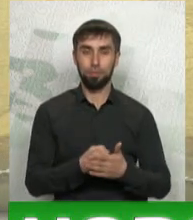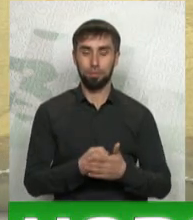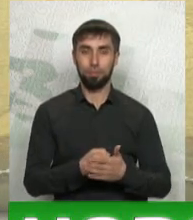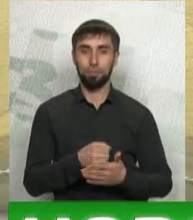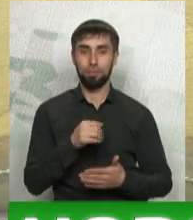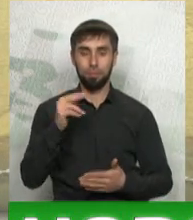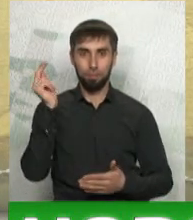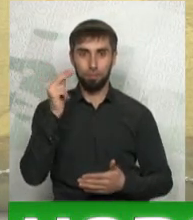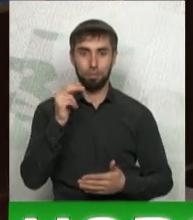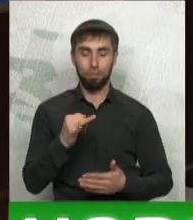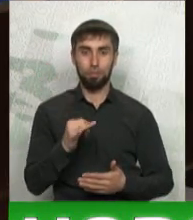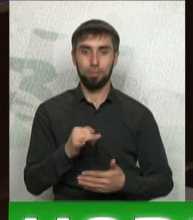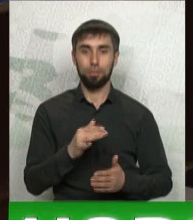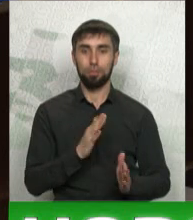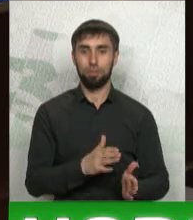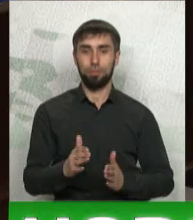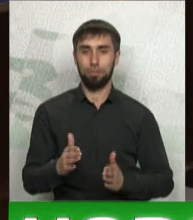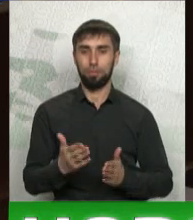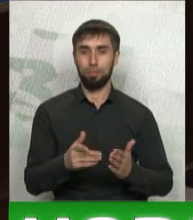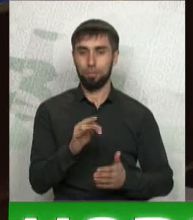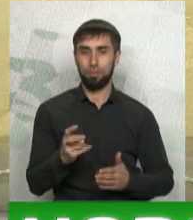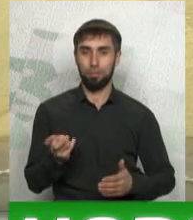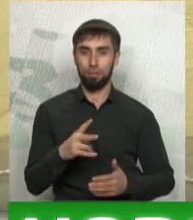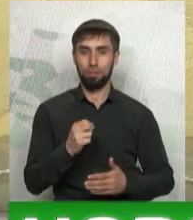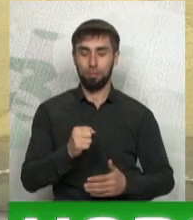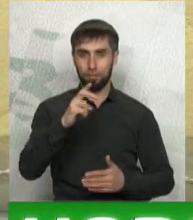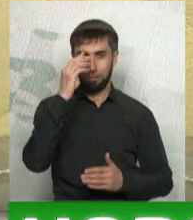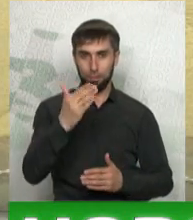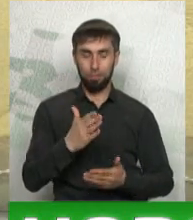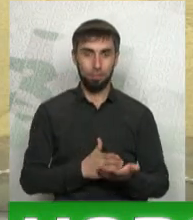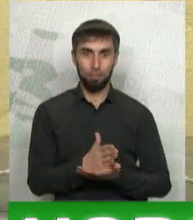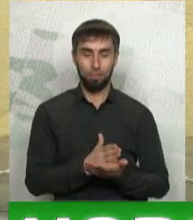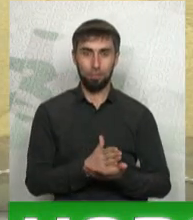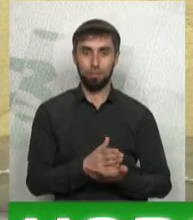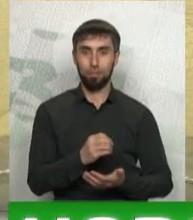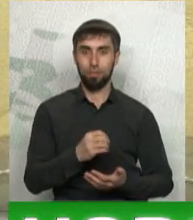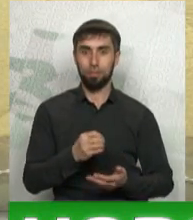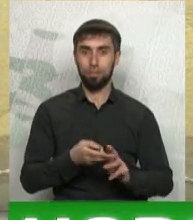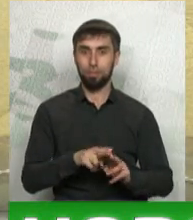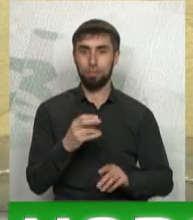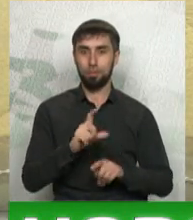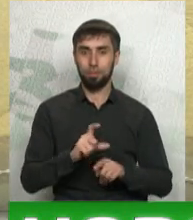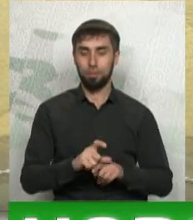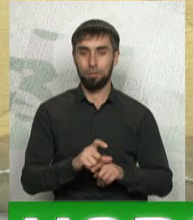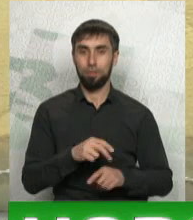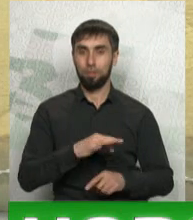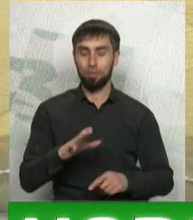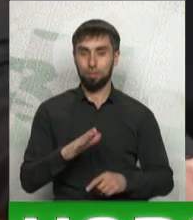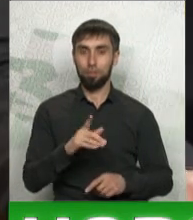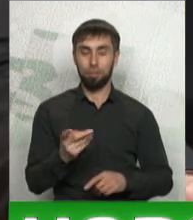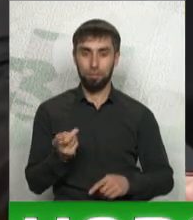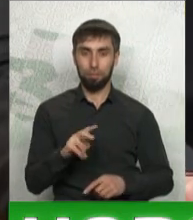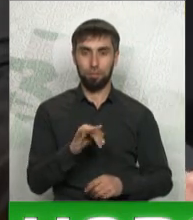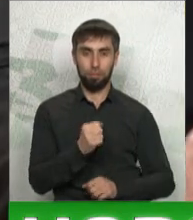изучает ничего а вот порядочность если прошел на государеву службу это не слова не попса вот пришёл ты и